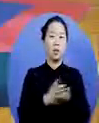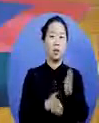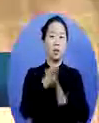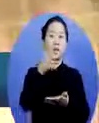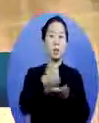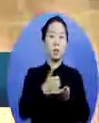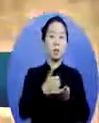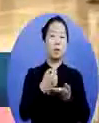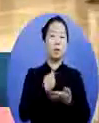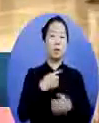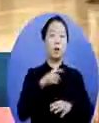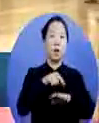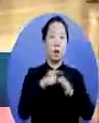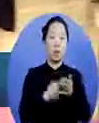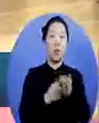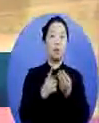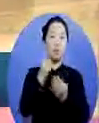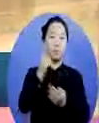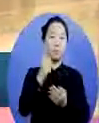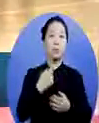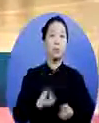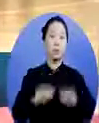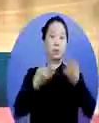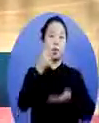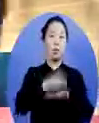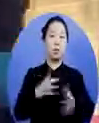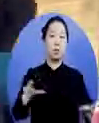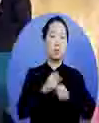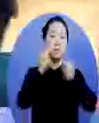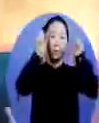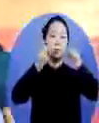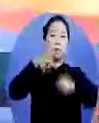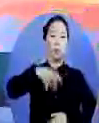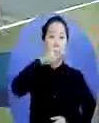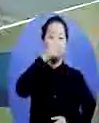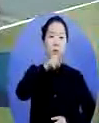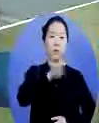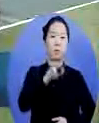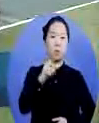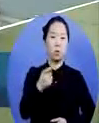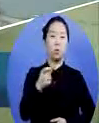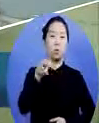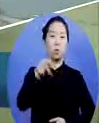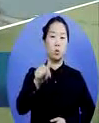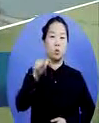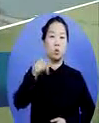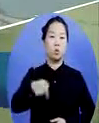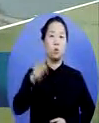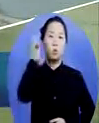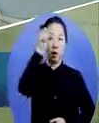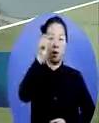천안시 장기 생활체육 한마음 축제가 지난 2일 총합 운동장에서 열렸습니다 검도 족구 배드민턴 등 30개